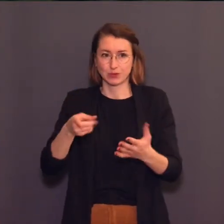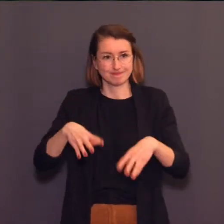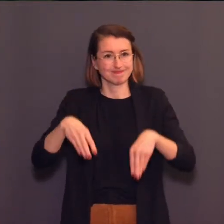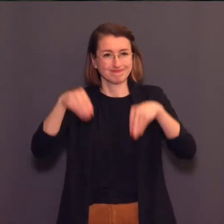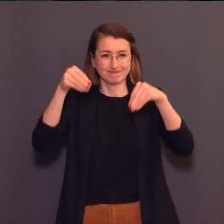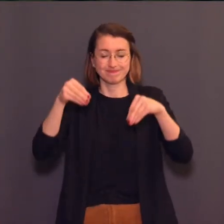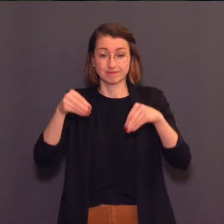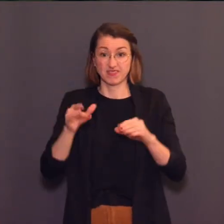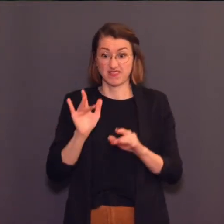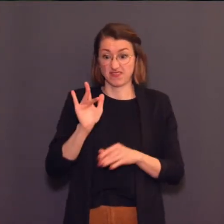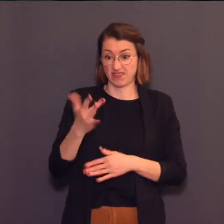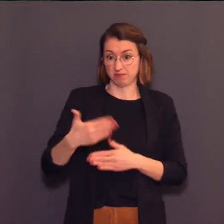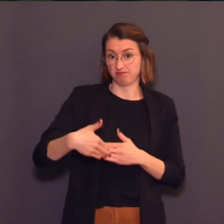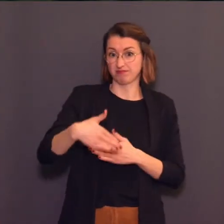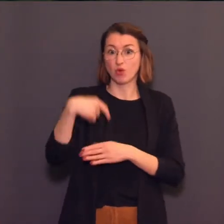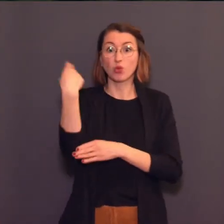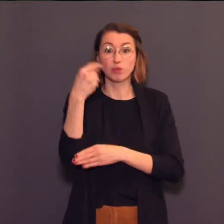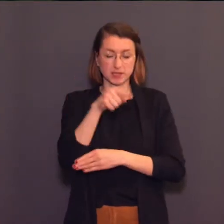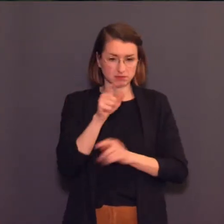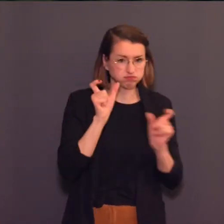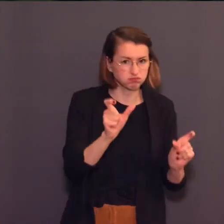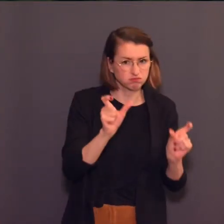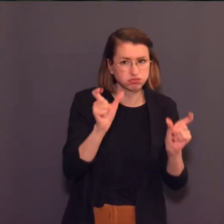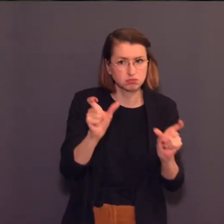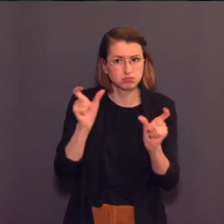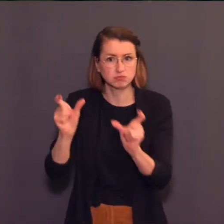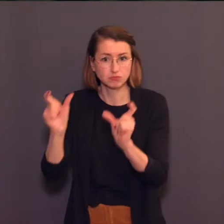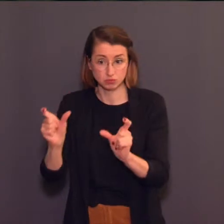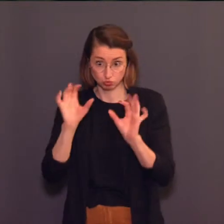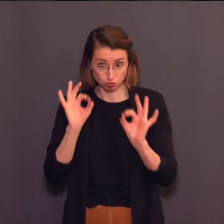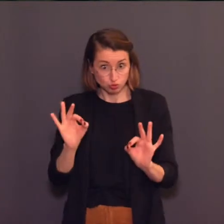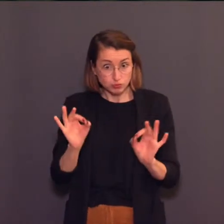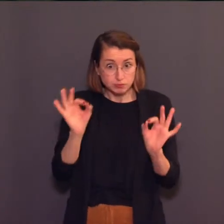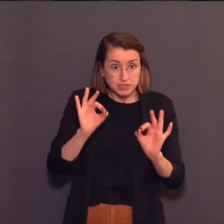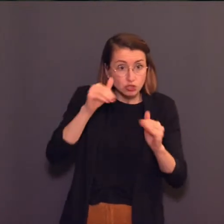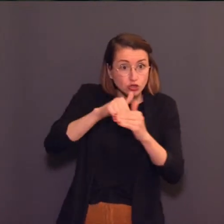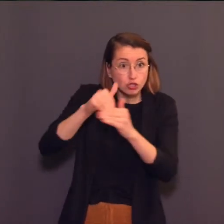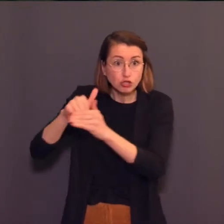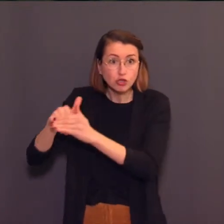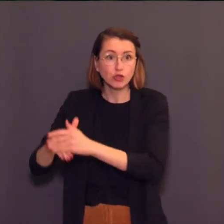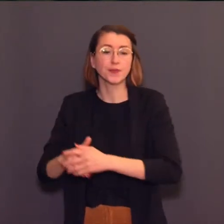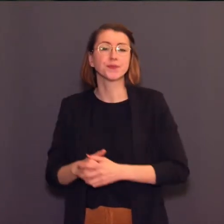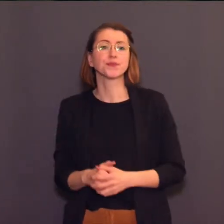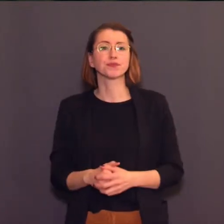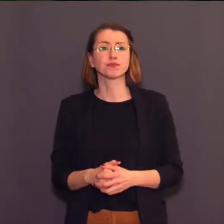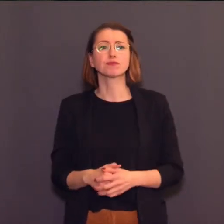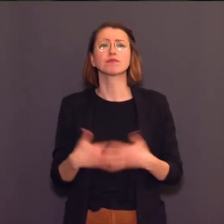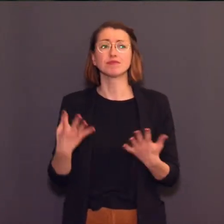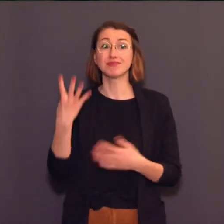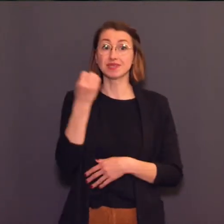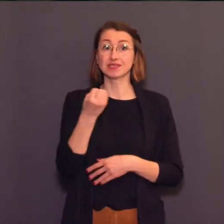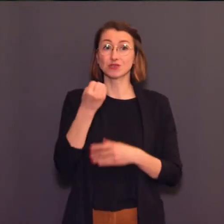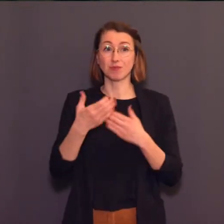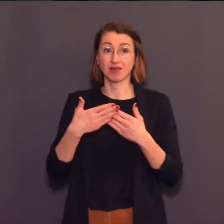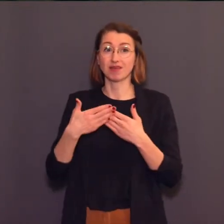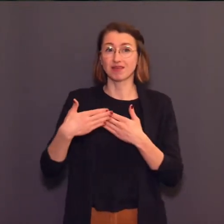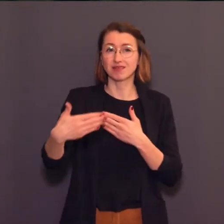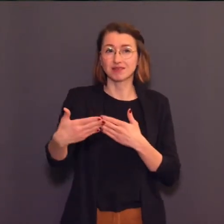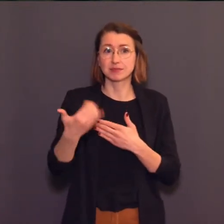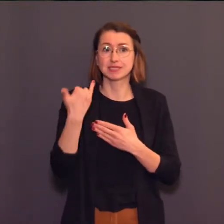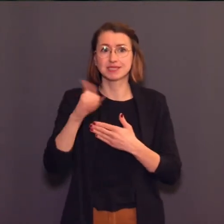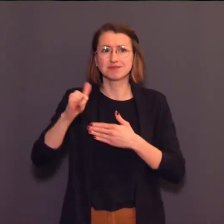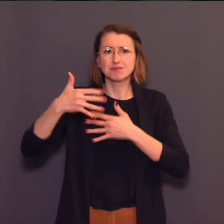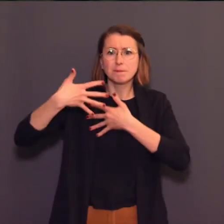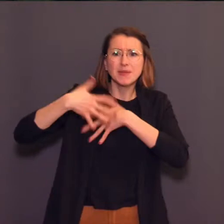Autre mesure, pour ces 4 semaines, une limite de 50 personnes a été fixée pour les manifestations statiques sur la voie